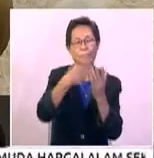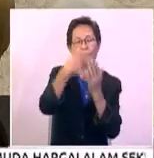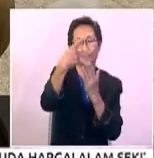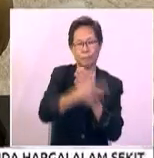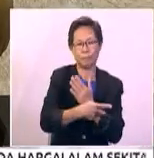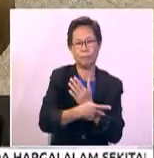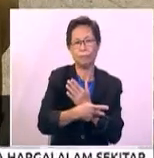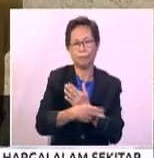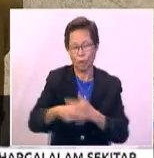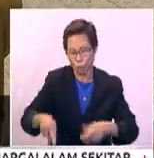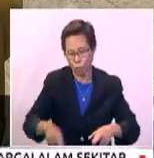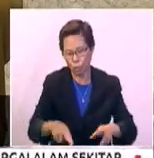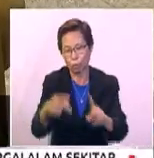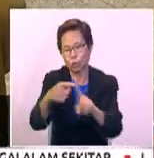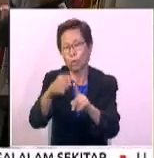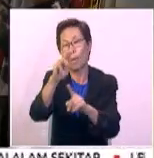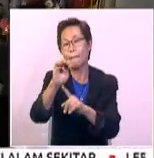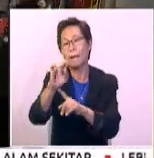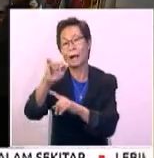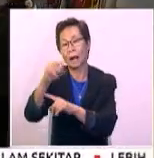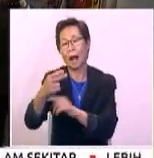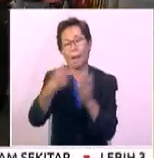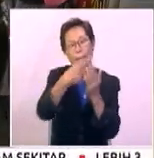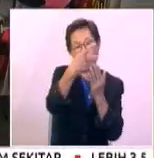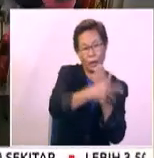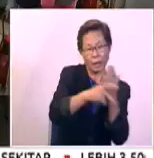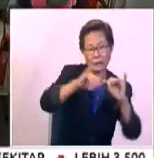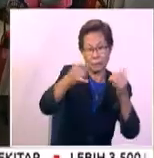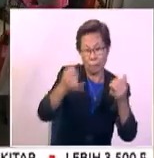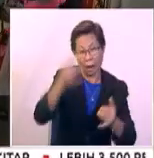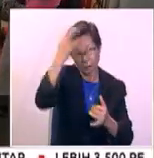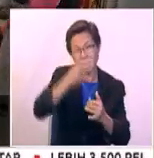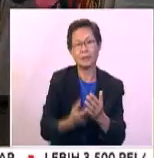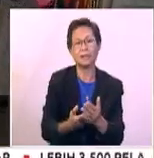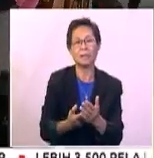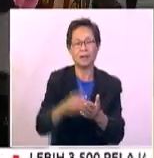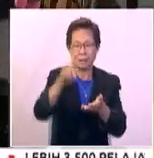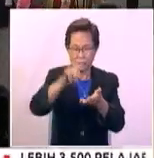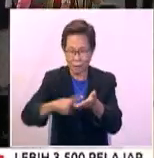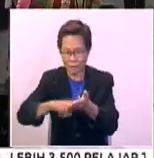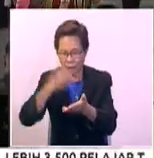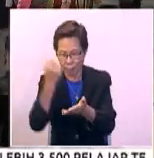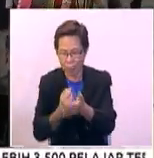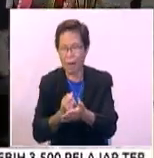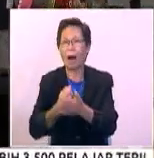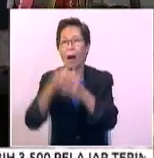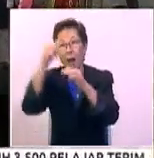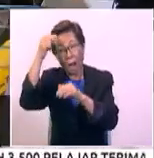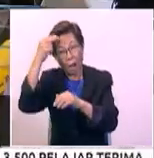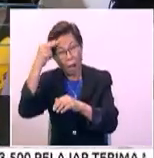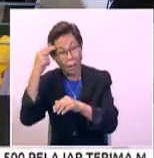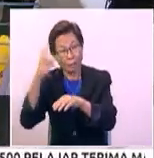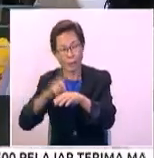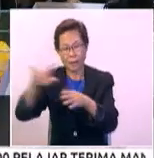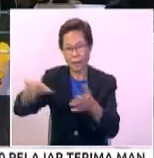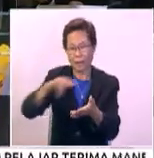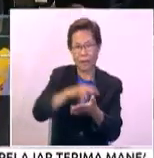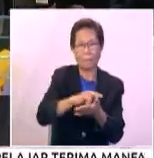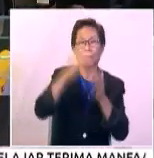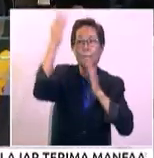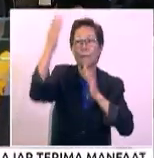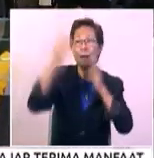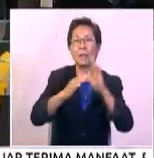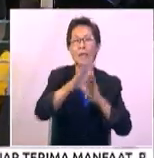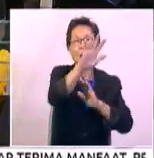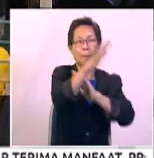program Road to Mekah. Melalui program itu, jemaah haji hanya perlu melalui tapisan imigresen Arab Saudi di KLIA. Malaysia